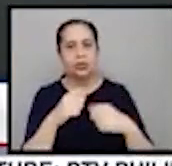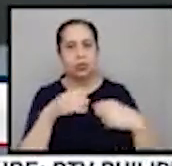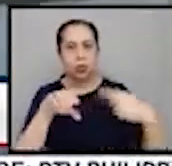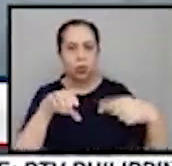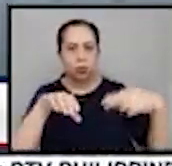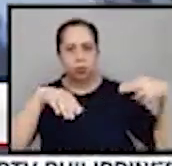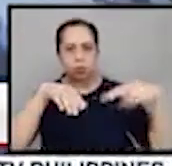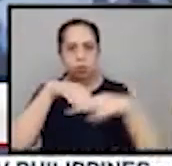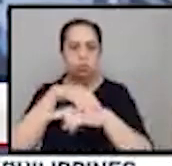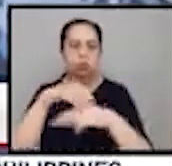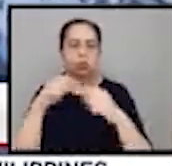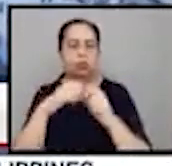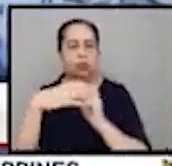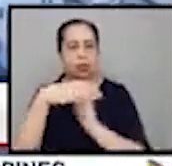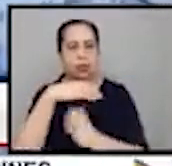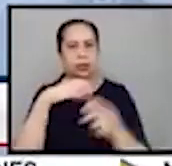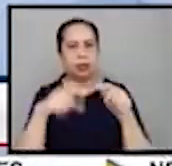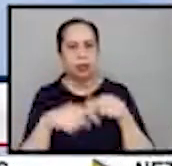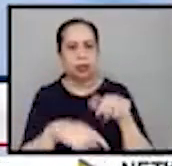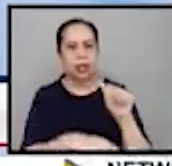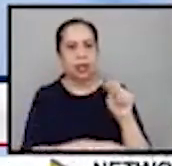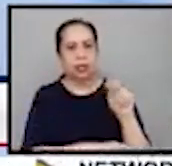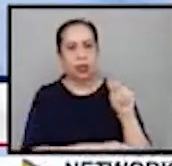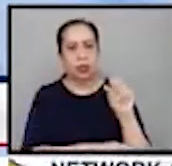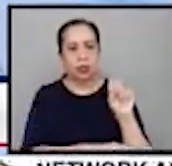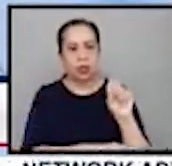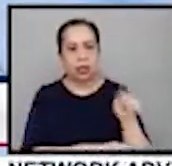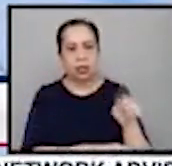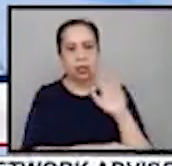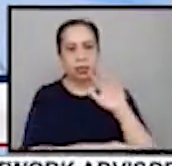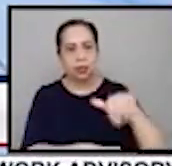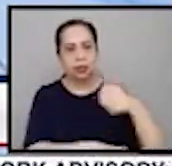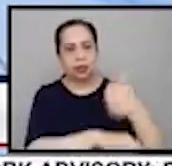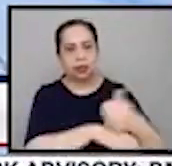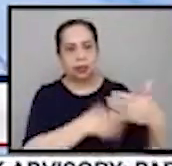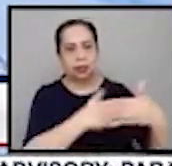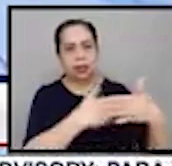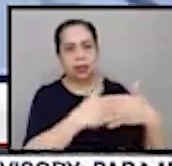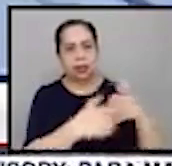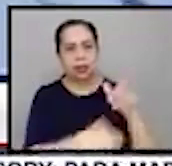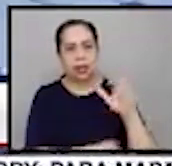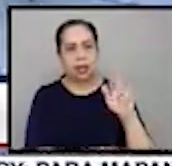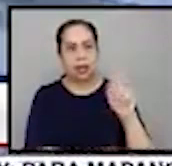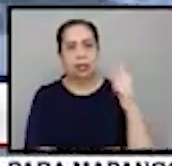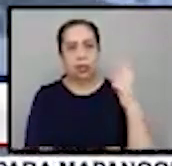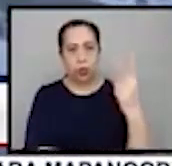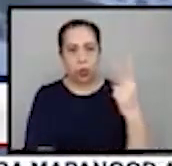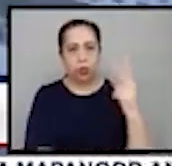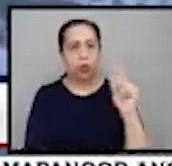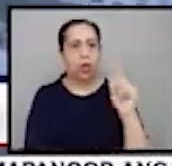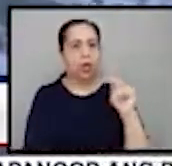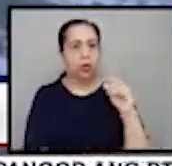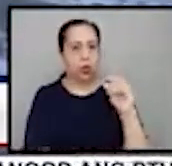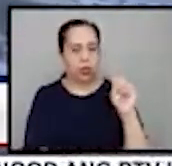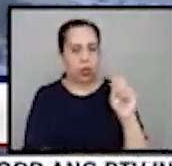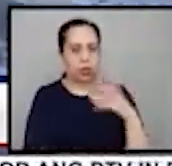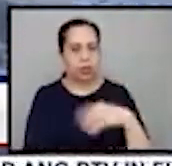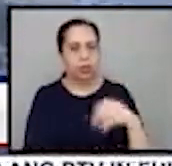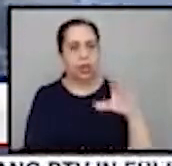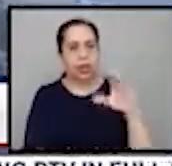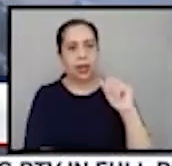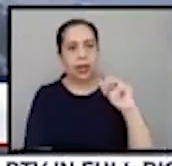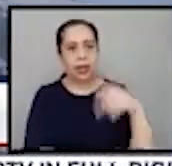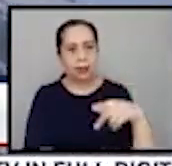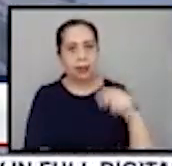sa bansa. Ang Andonas Underground Station ay itatayo malapit sa LRT2 Andonas Station. Habang ang Campo Aguinaldo ay sa loob ng